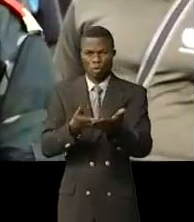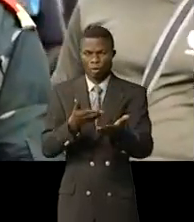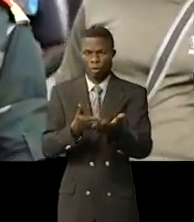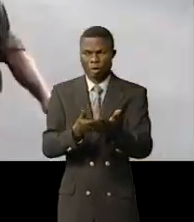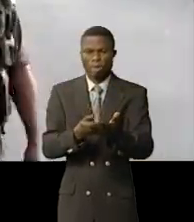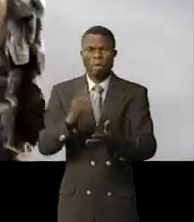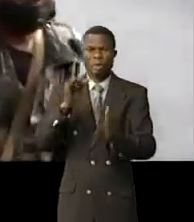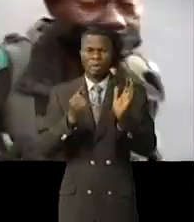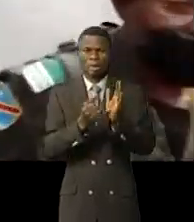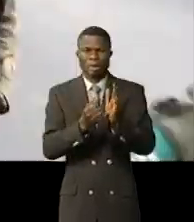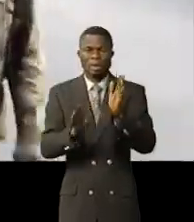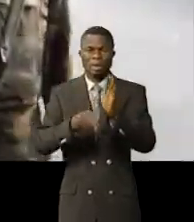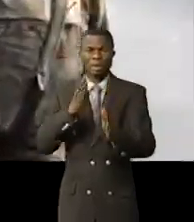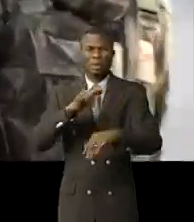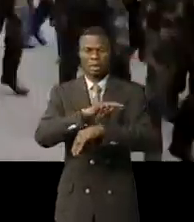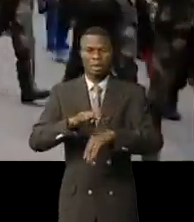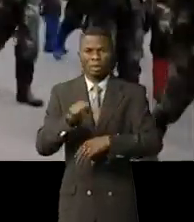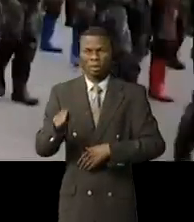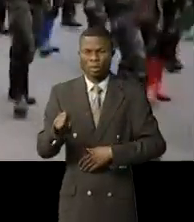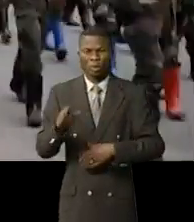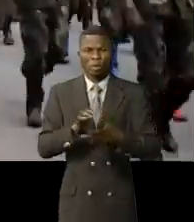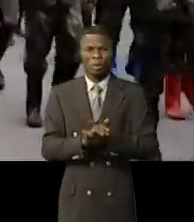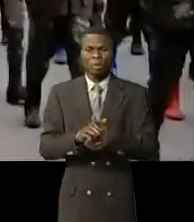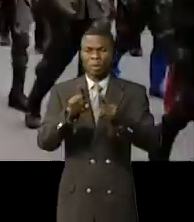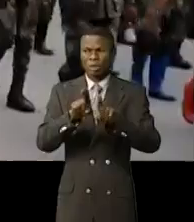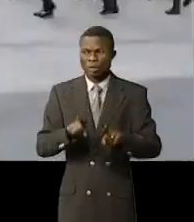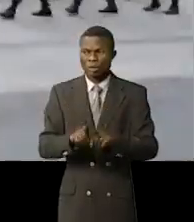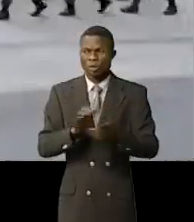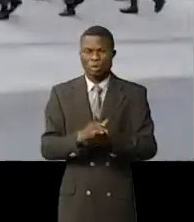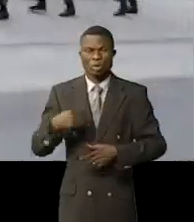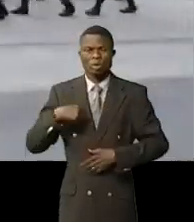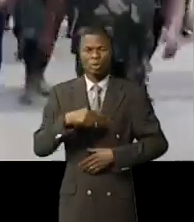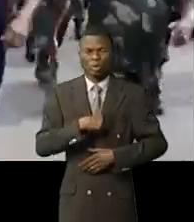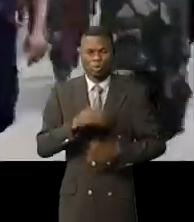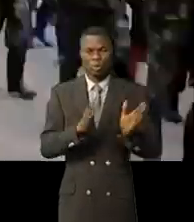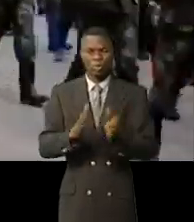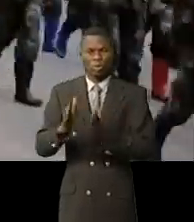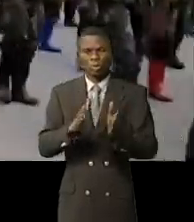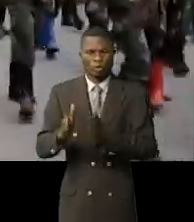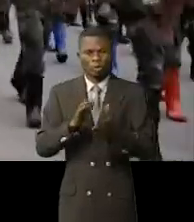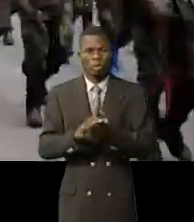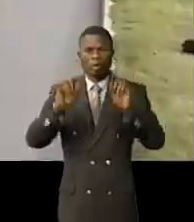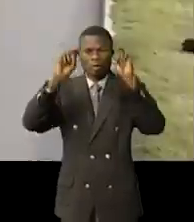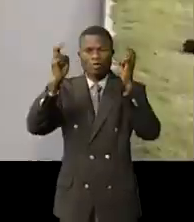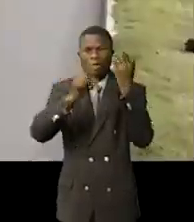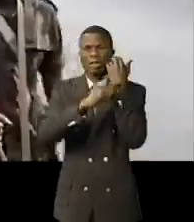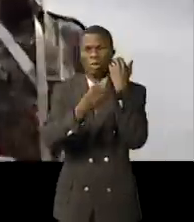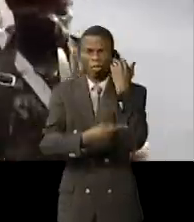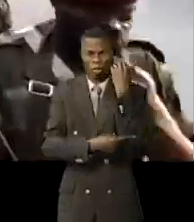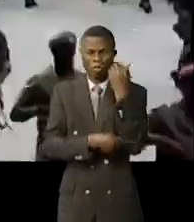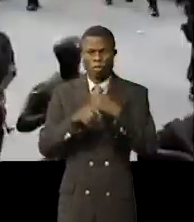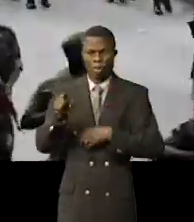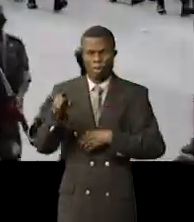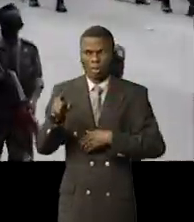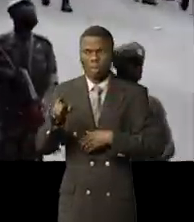samedi 14 août dans la matinée à Goma. Au cours de cette marche, l'armée a montré à la population de la ville de Goma qu'elle a une santé de